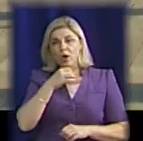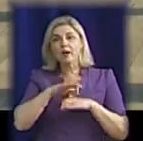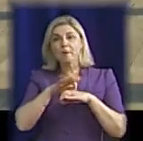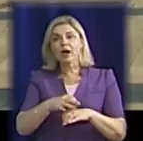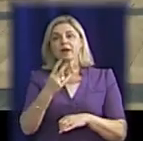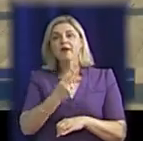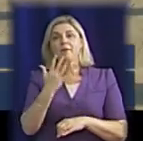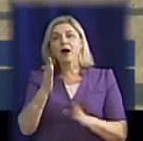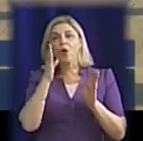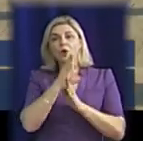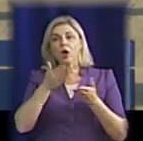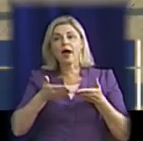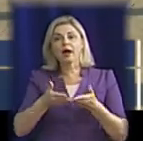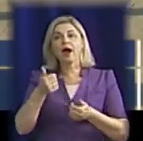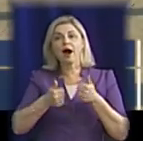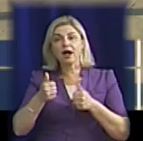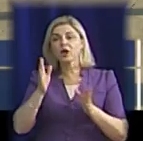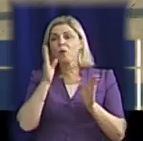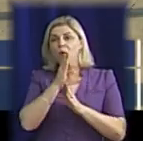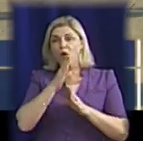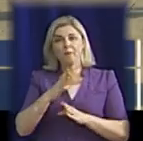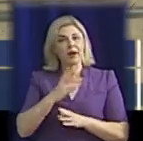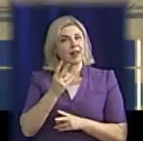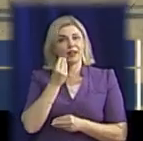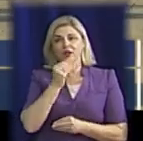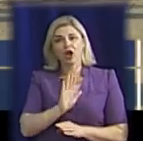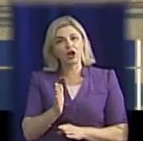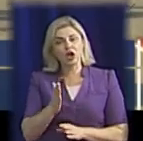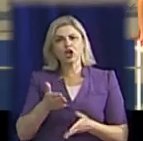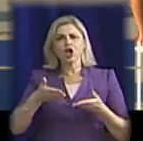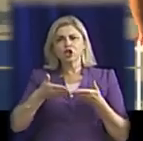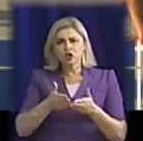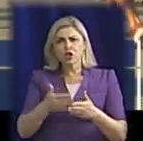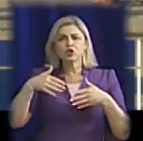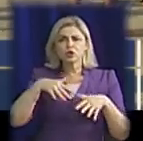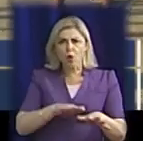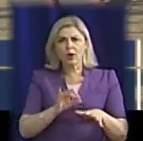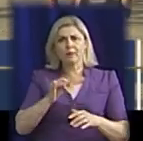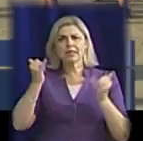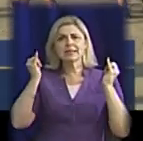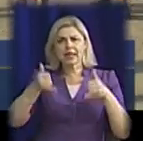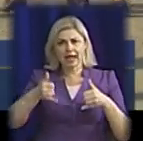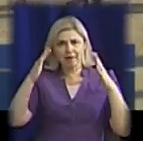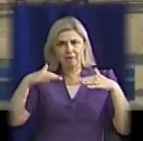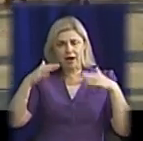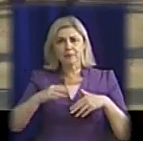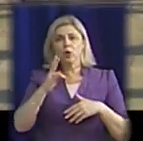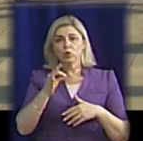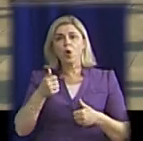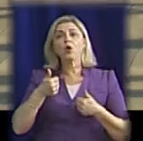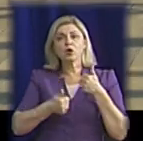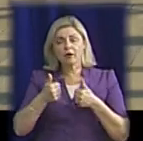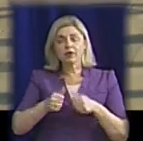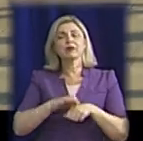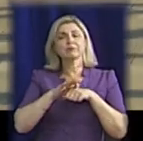25-ї екологічної регати погодні умови були не найкращими – шторм, сильний вітер, злива. Але регата відбулася, учасники